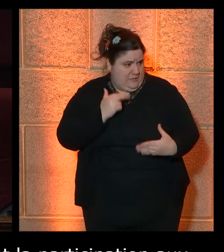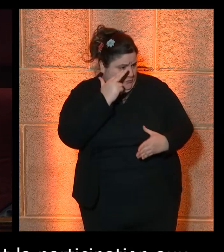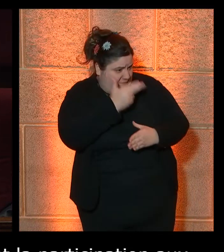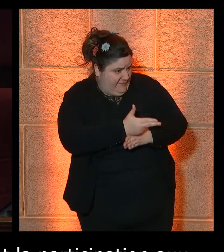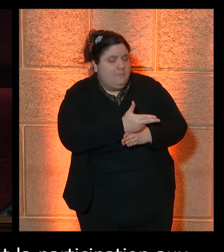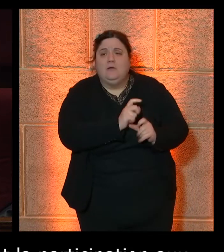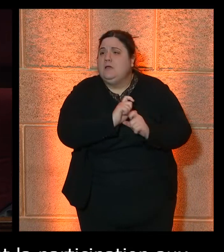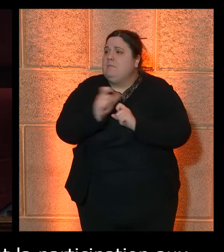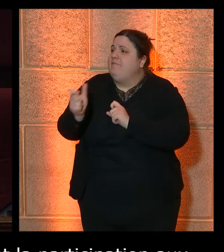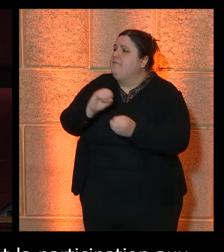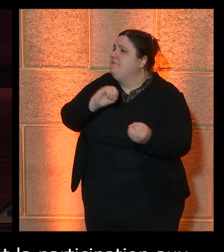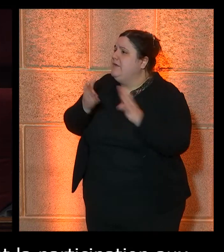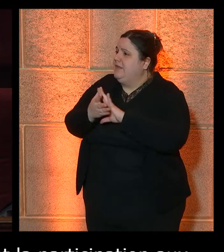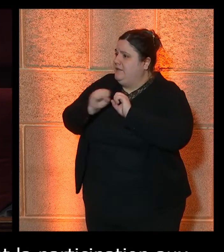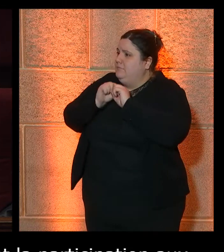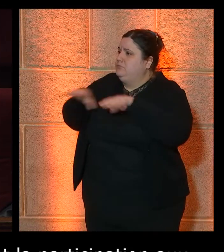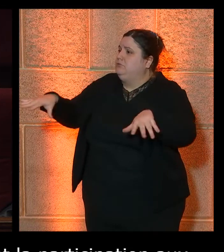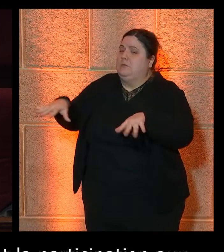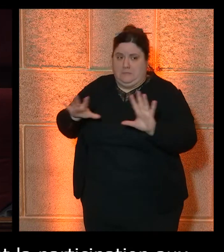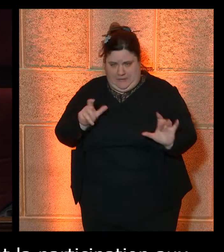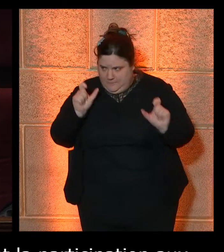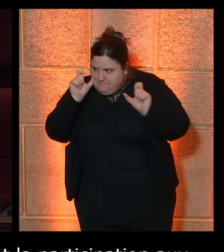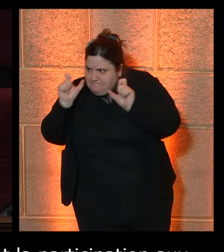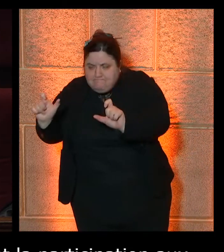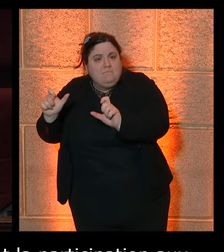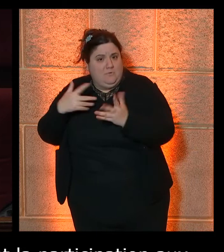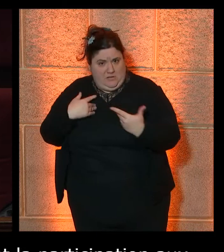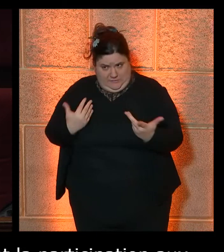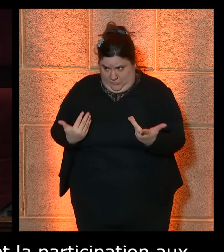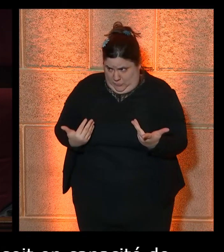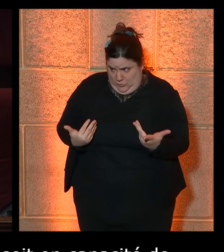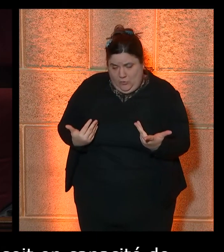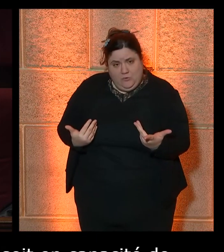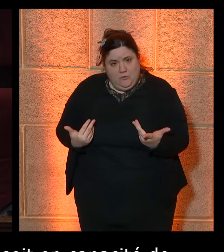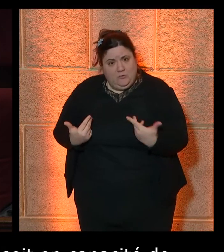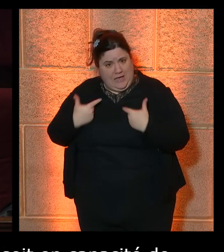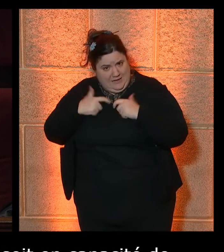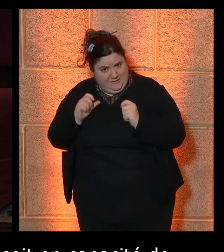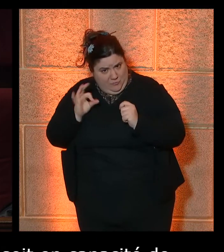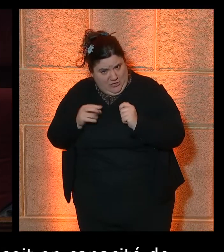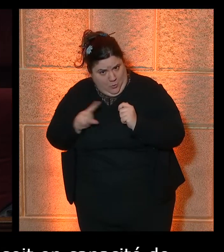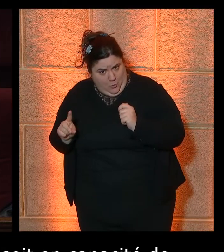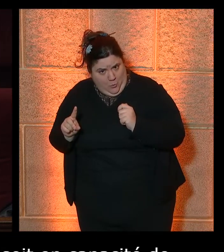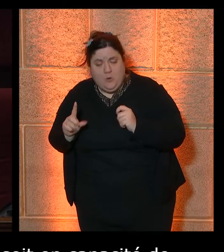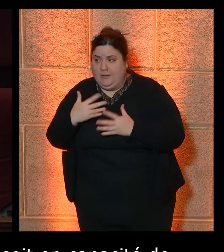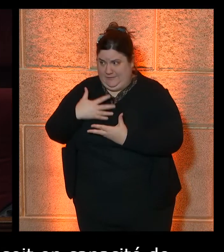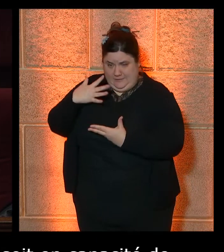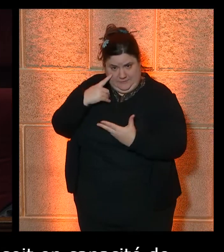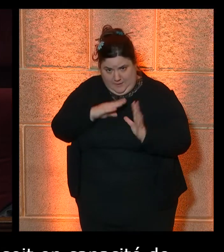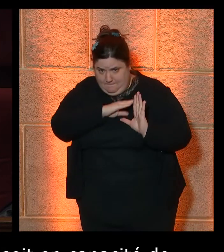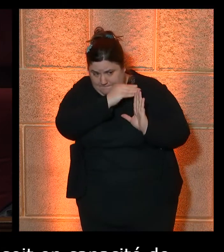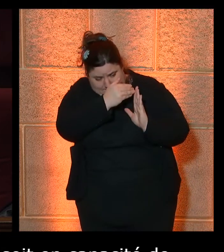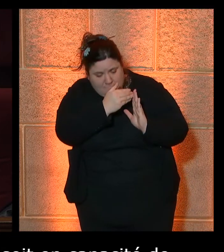Là encore, l'idée, c'est bien de s'assurer que l'ensemble des événements qui pourront être retransmis comprendront toutes ces